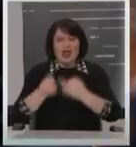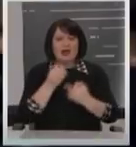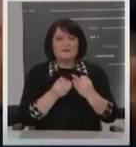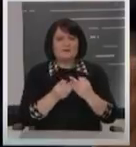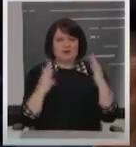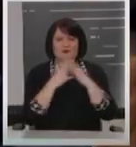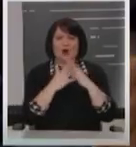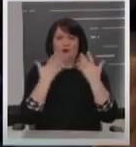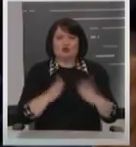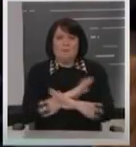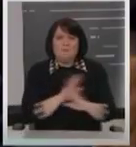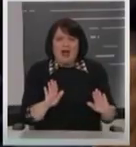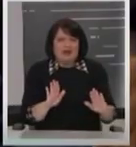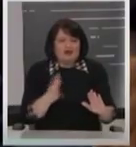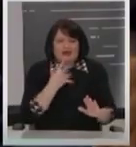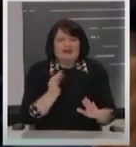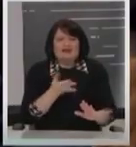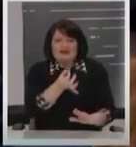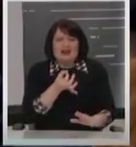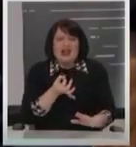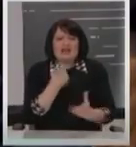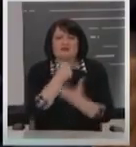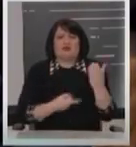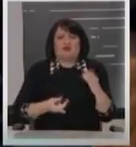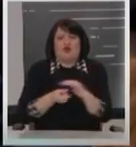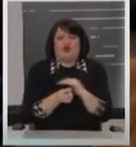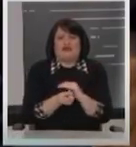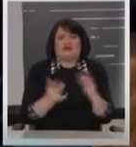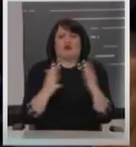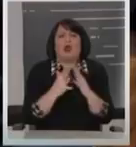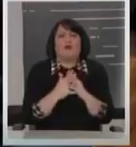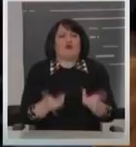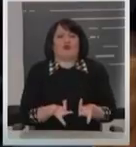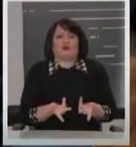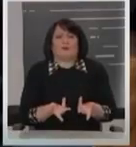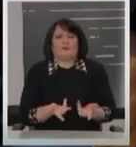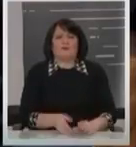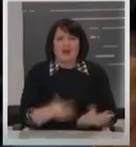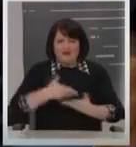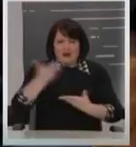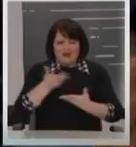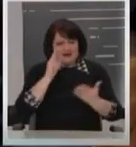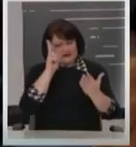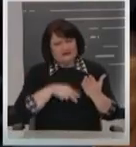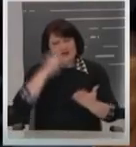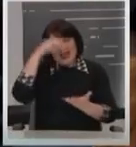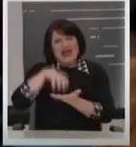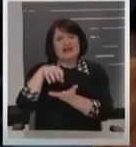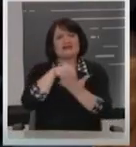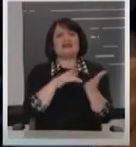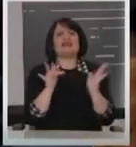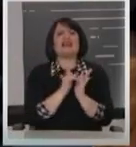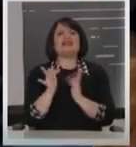ο πόλεμος τέλειωσε. Διαβάζουμε σε ρεπορτάζ εφημερίδων ότι ξαναχτίζονται οι εκκλησίες των